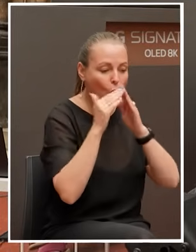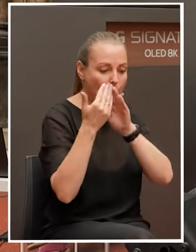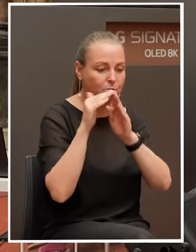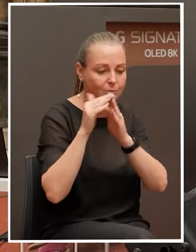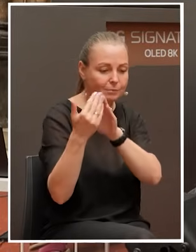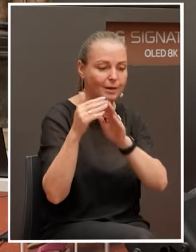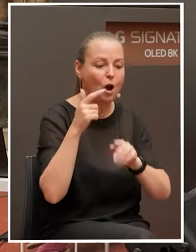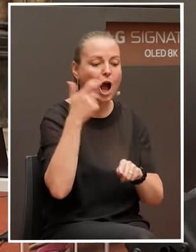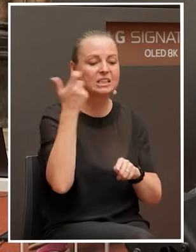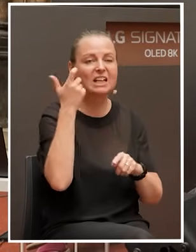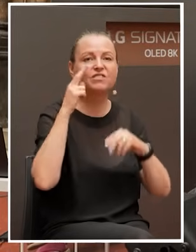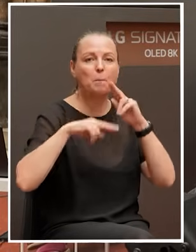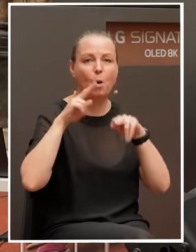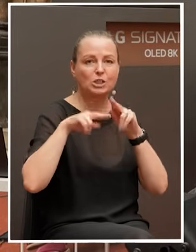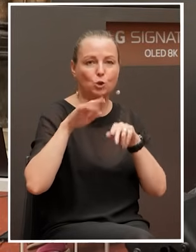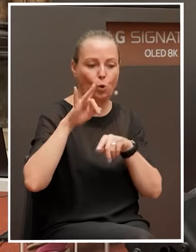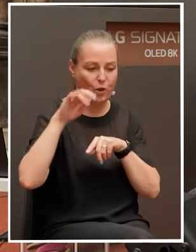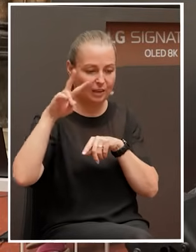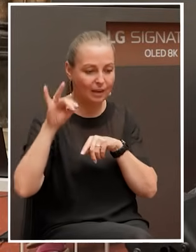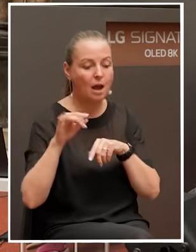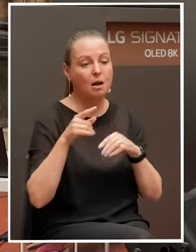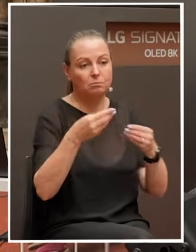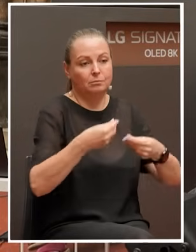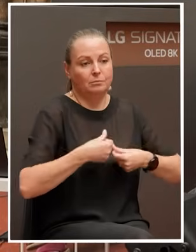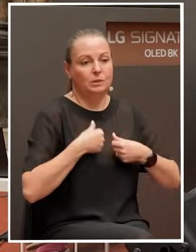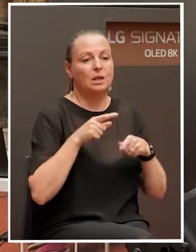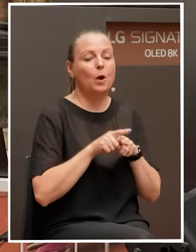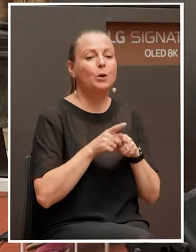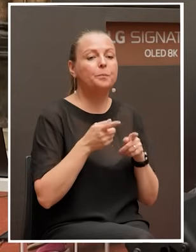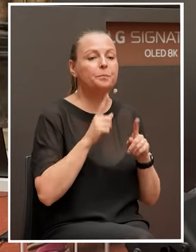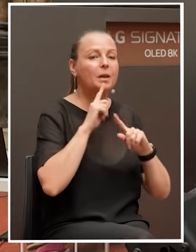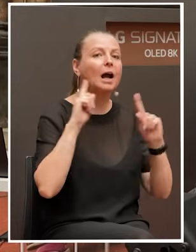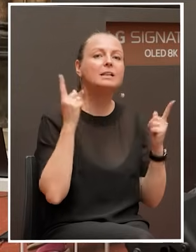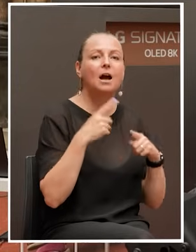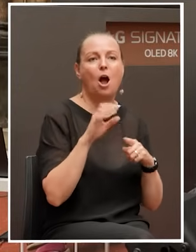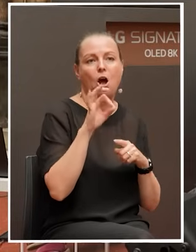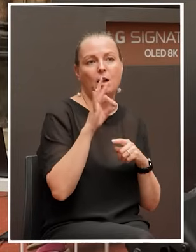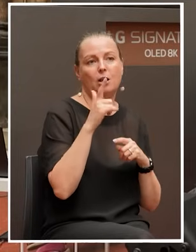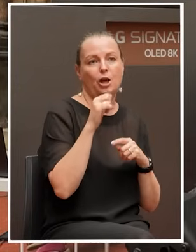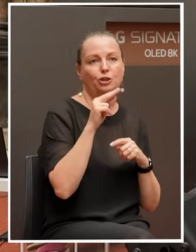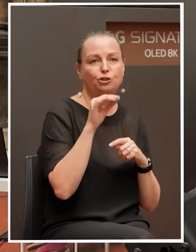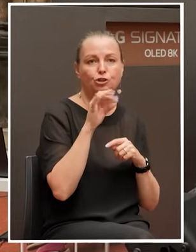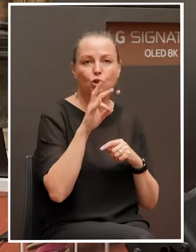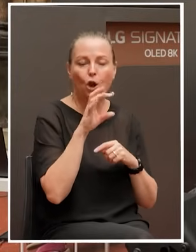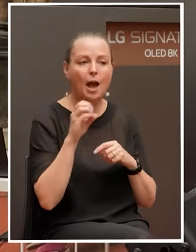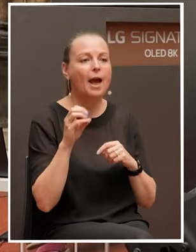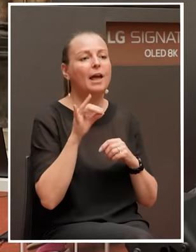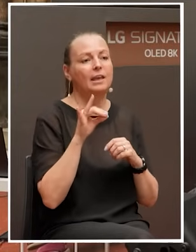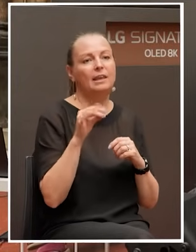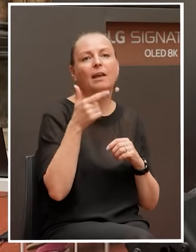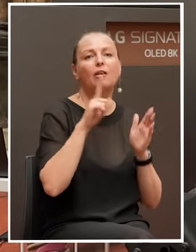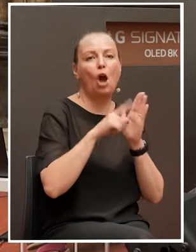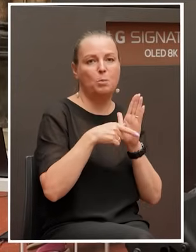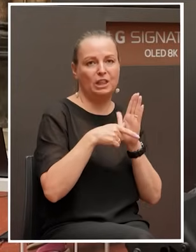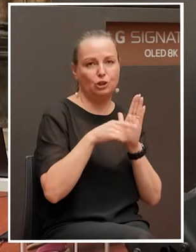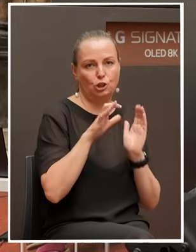узнаваемыми хозяйственными постройками Живерни, создается парадоксальная, органическая и одновременно геометрическая